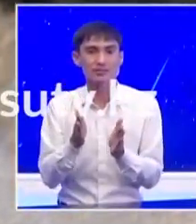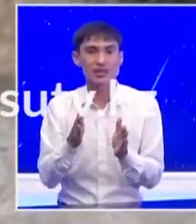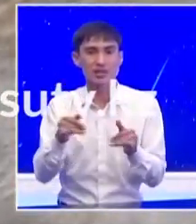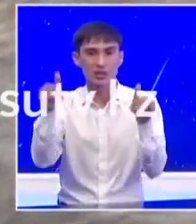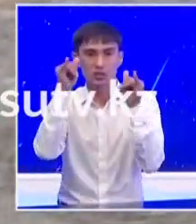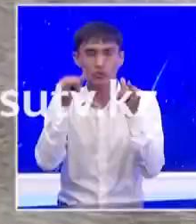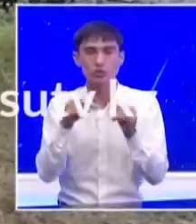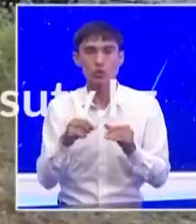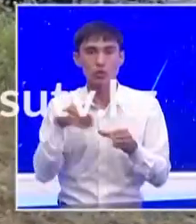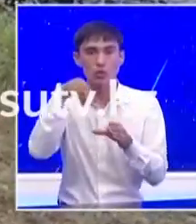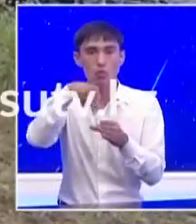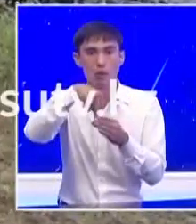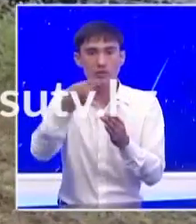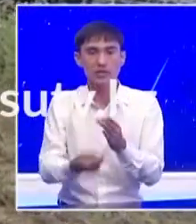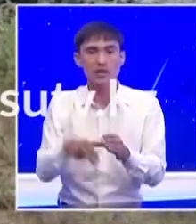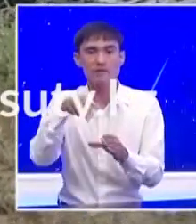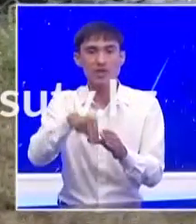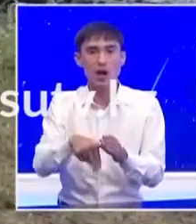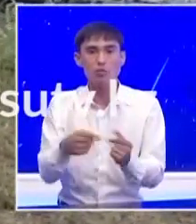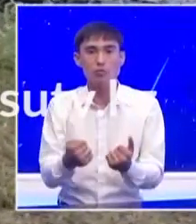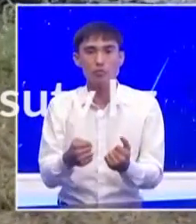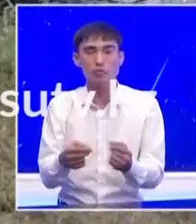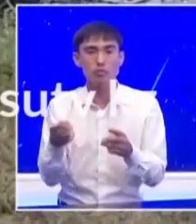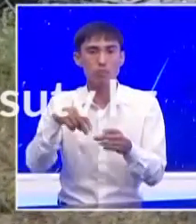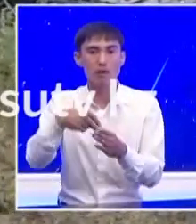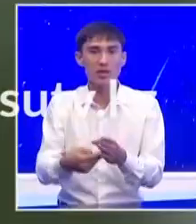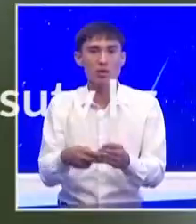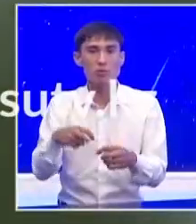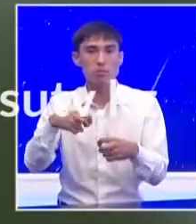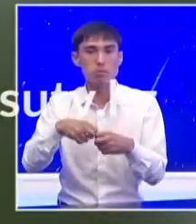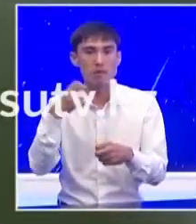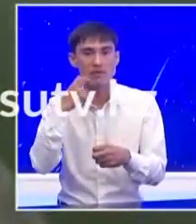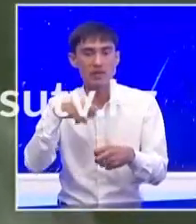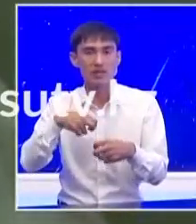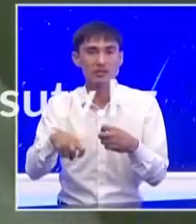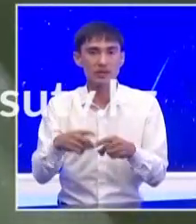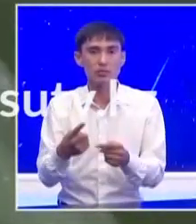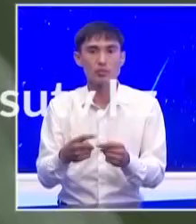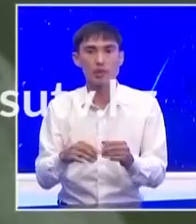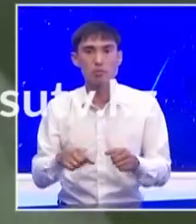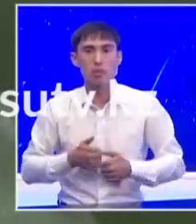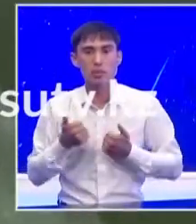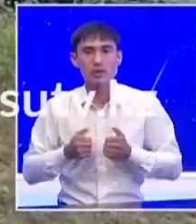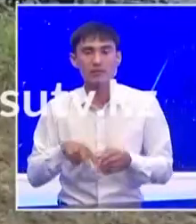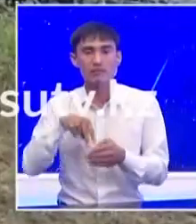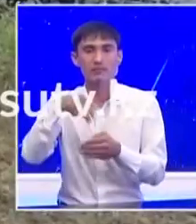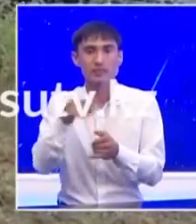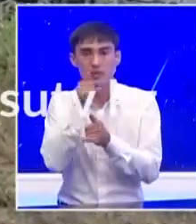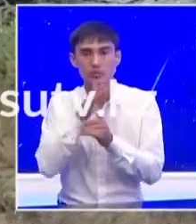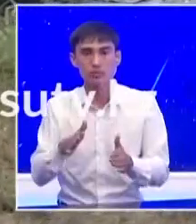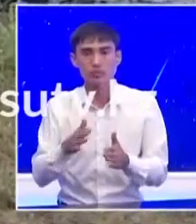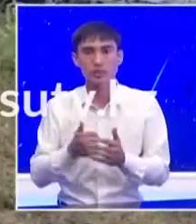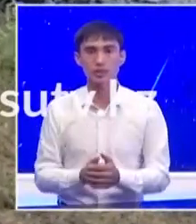косули, угодивший в яму. При падении олененок повредил себе лапу, а потому любые попытки выбраться из смертоносной ловушки